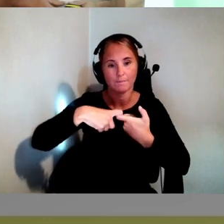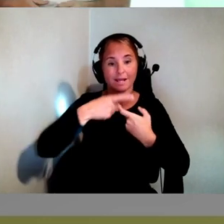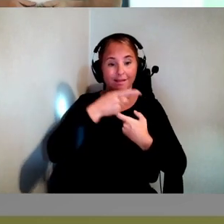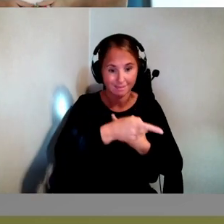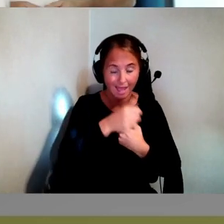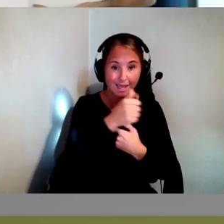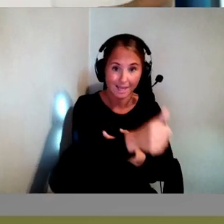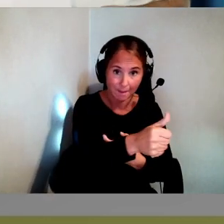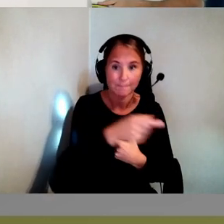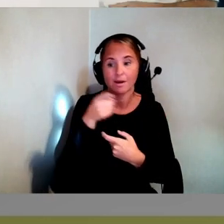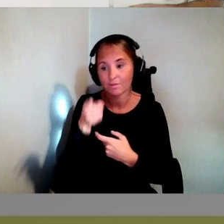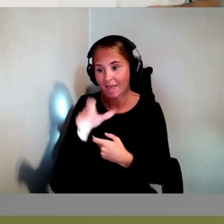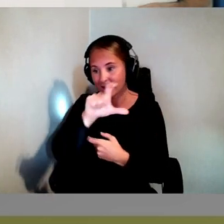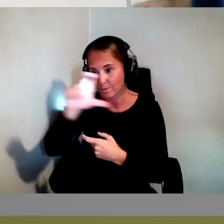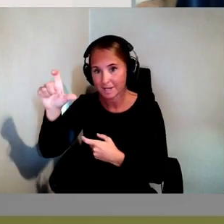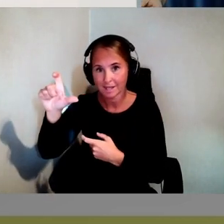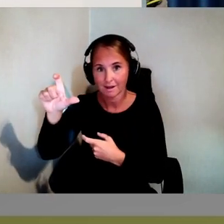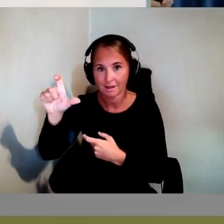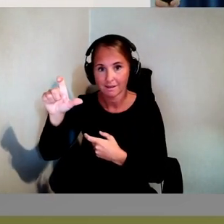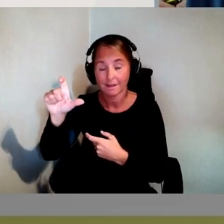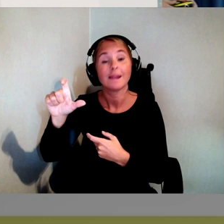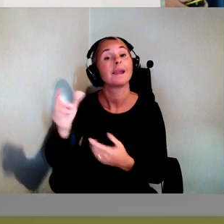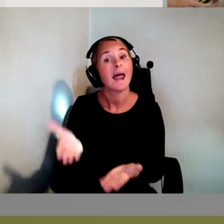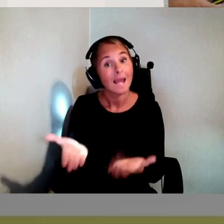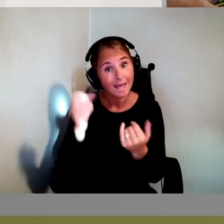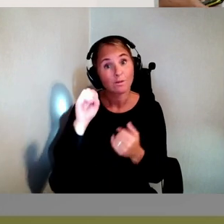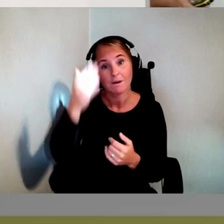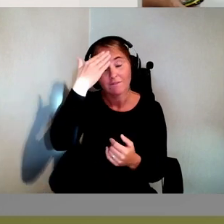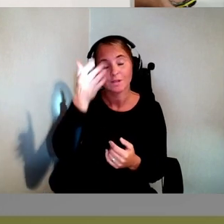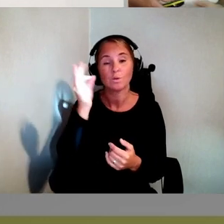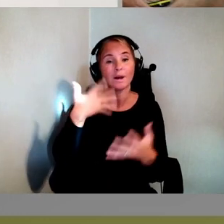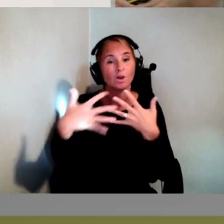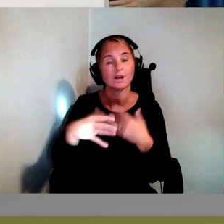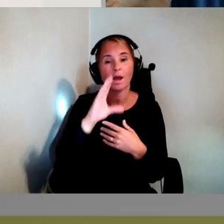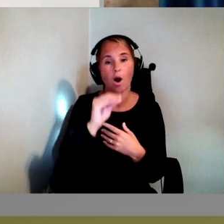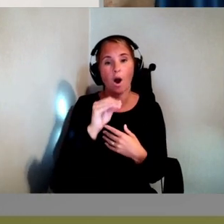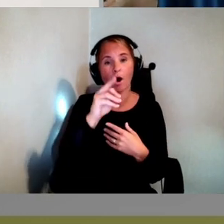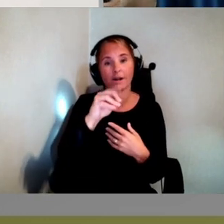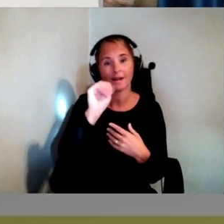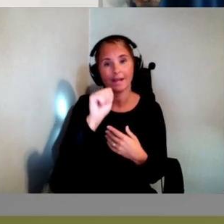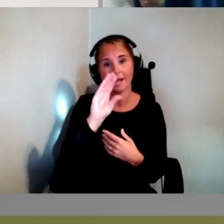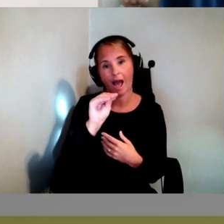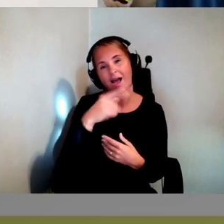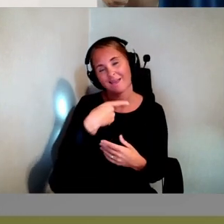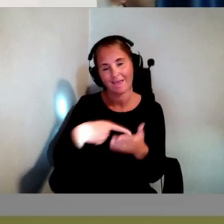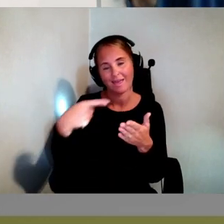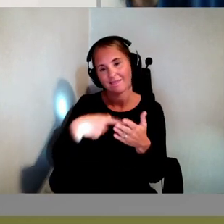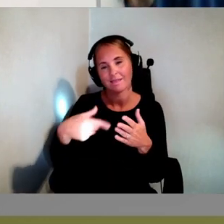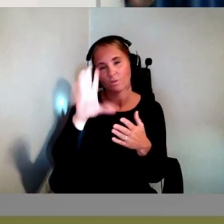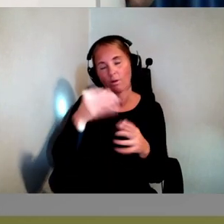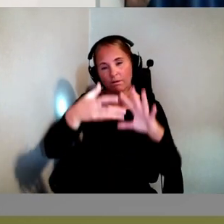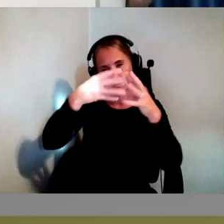och det är inte svårt om man vet Eh hur man gör det är något som heter area och eh så att säga